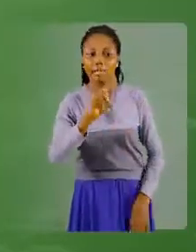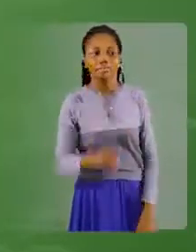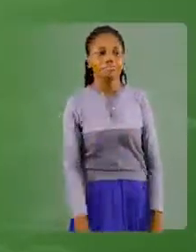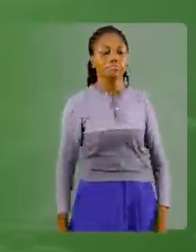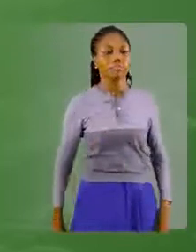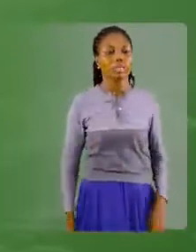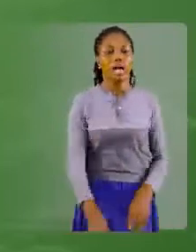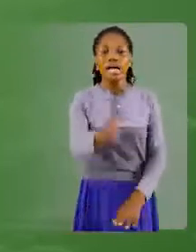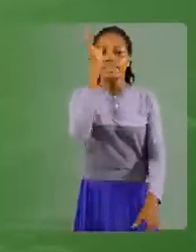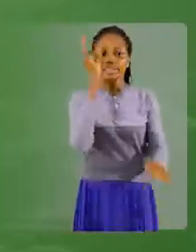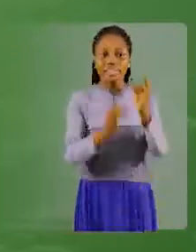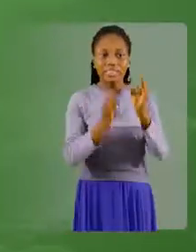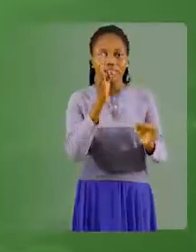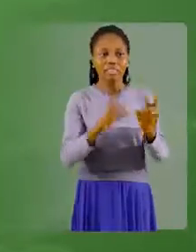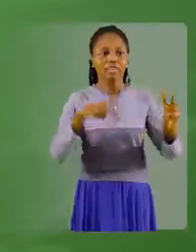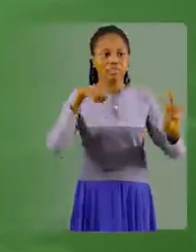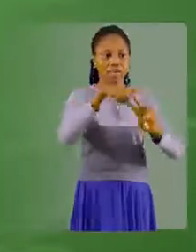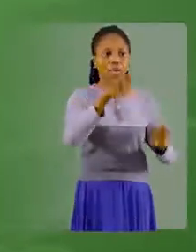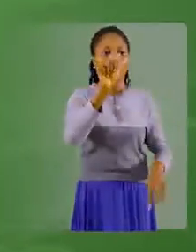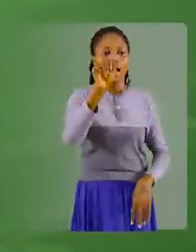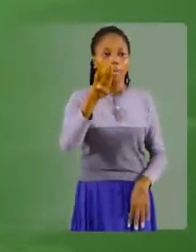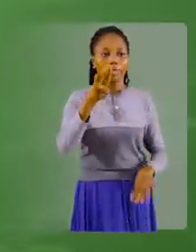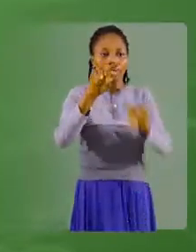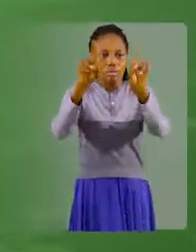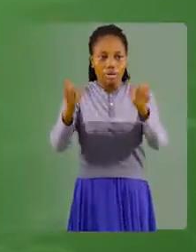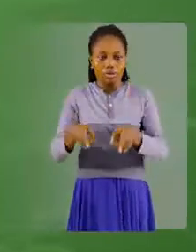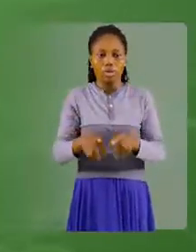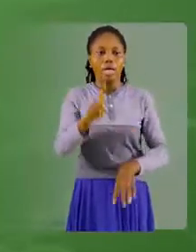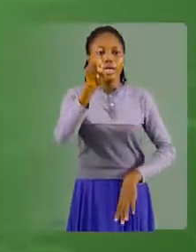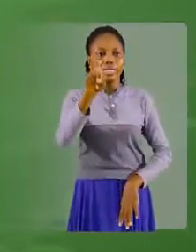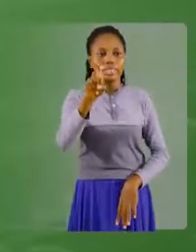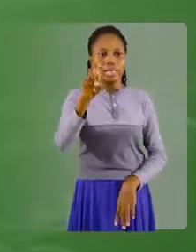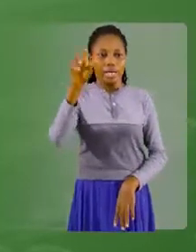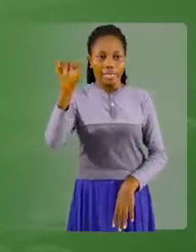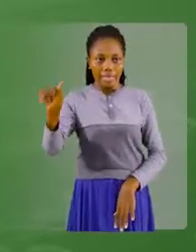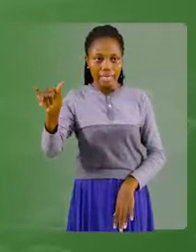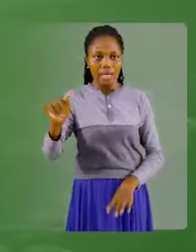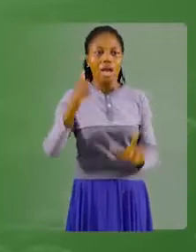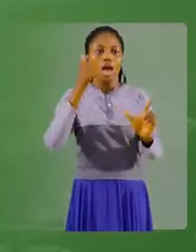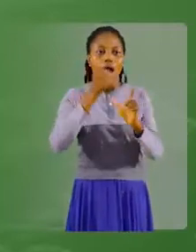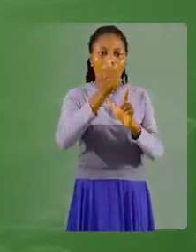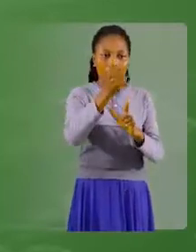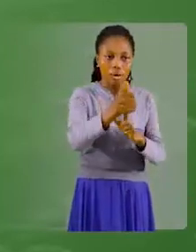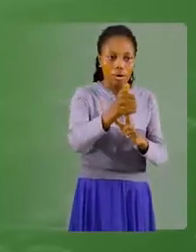réel. Si le vecteur AB a pour coordonnées X, Y,